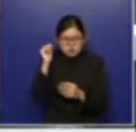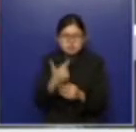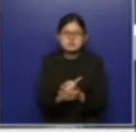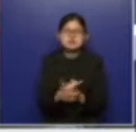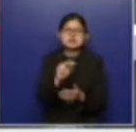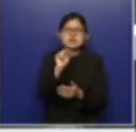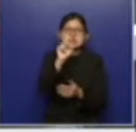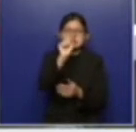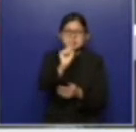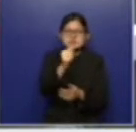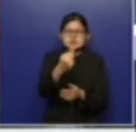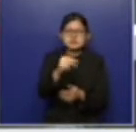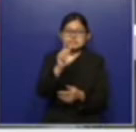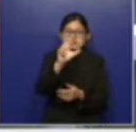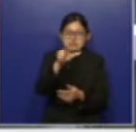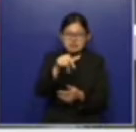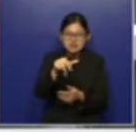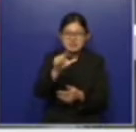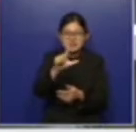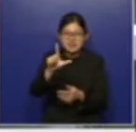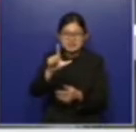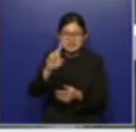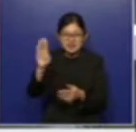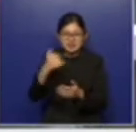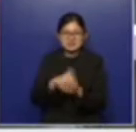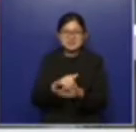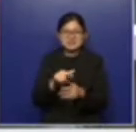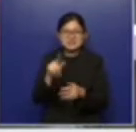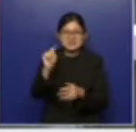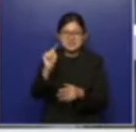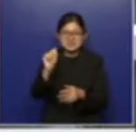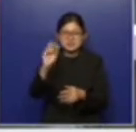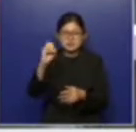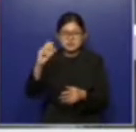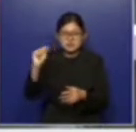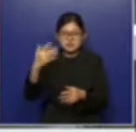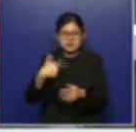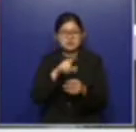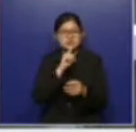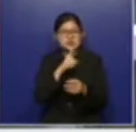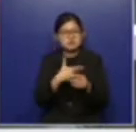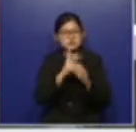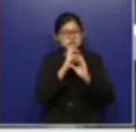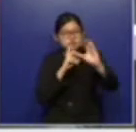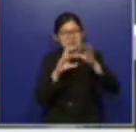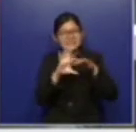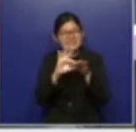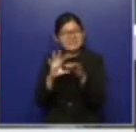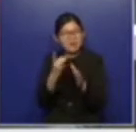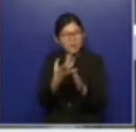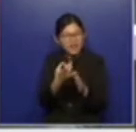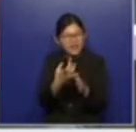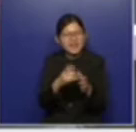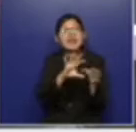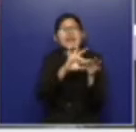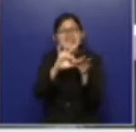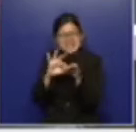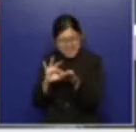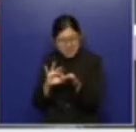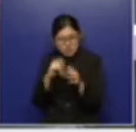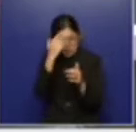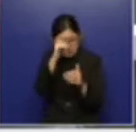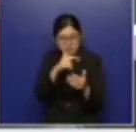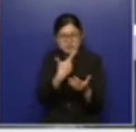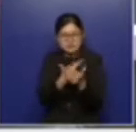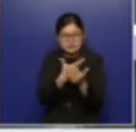ทนะฮะให้ DE และTOT ทำอ้าวแล้วบอกกสทช.เกี่ยวอะไรด้วยเกี่ยวก็คือว่ามันเป็นงบผูก